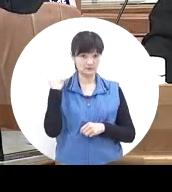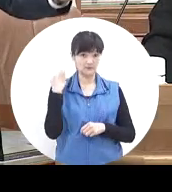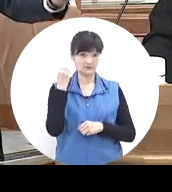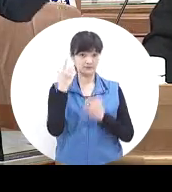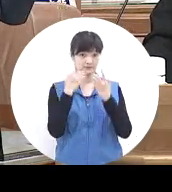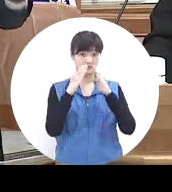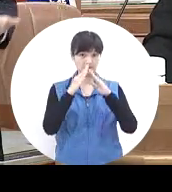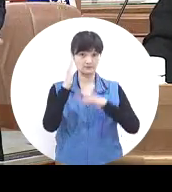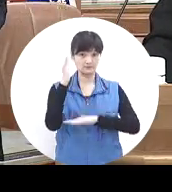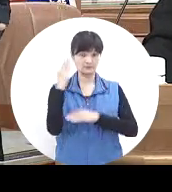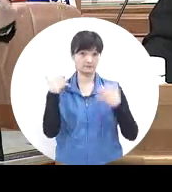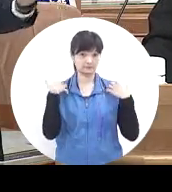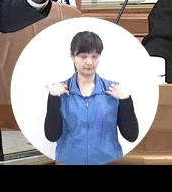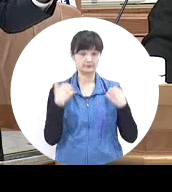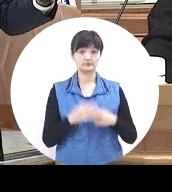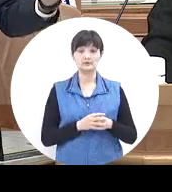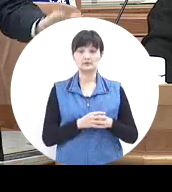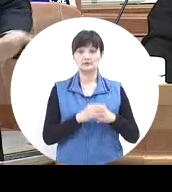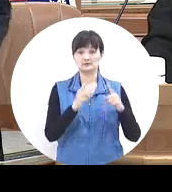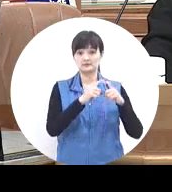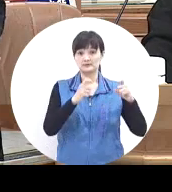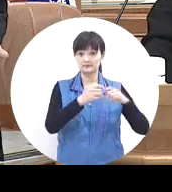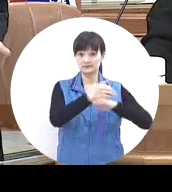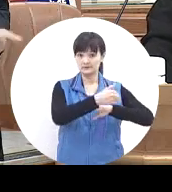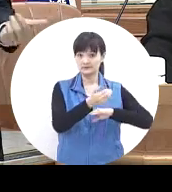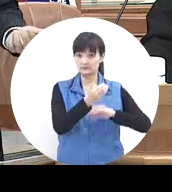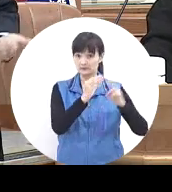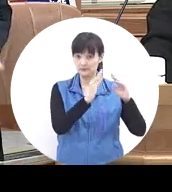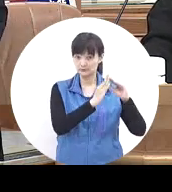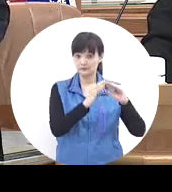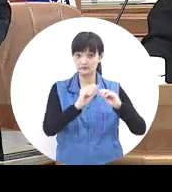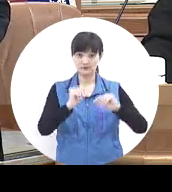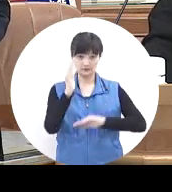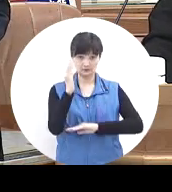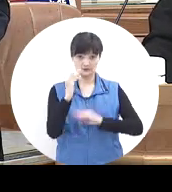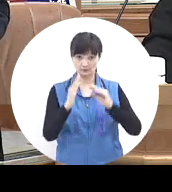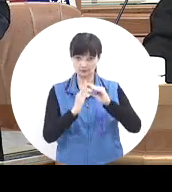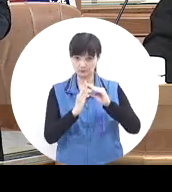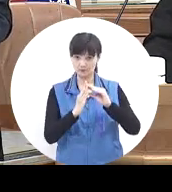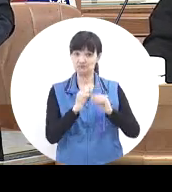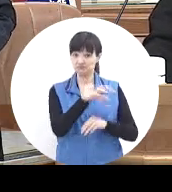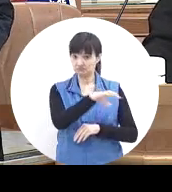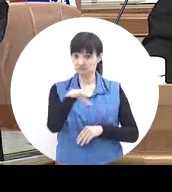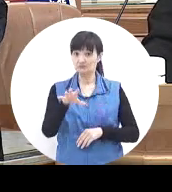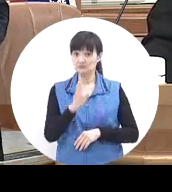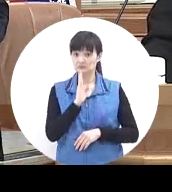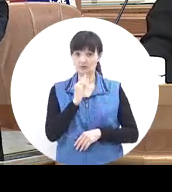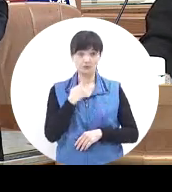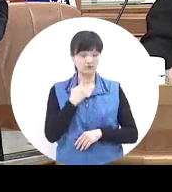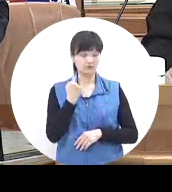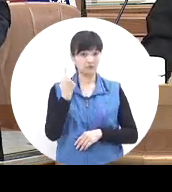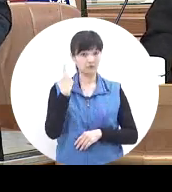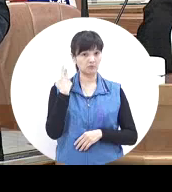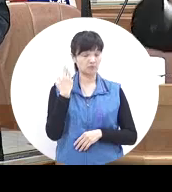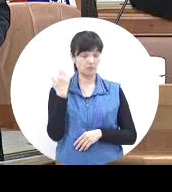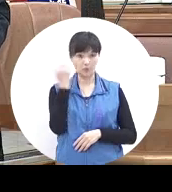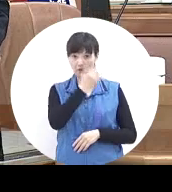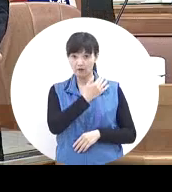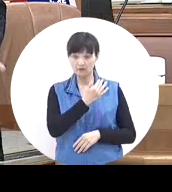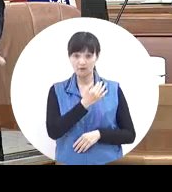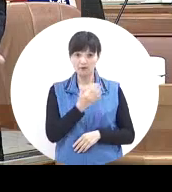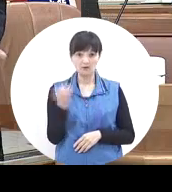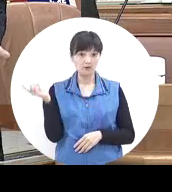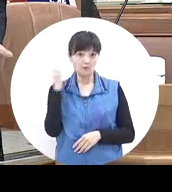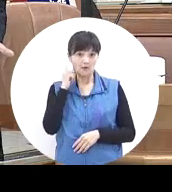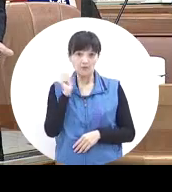局、地震局，我前两天。我才发现，原来被中央接走了。我们新北市本